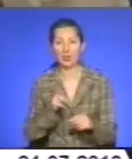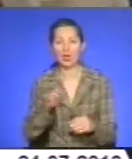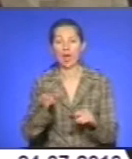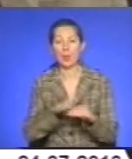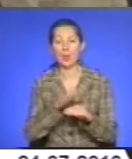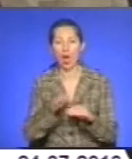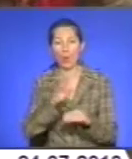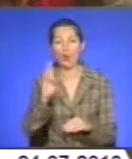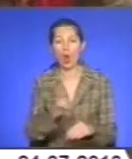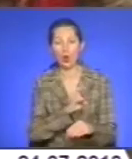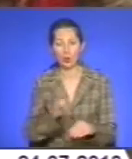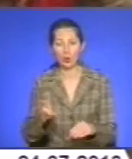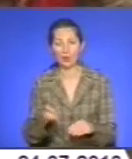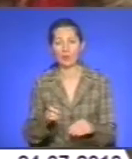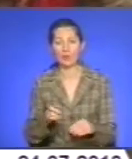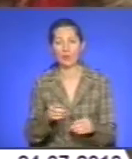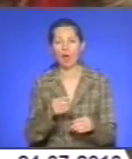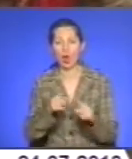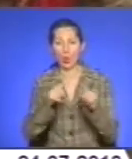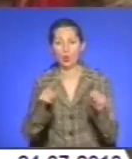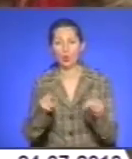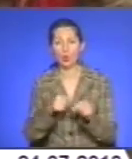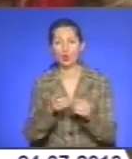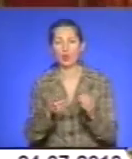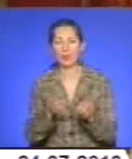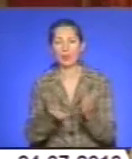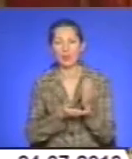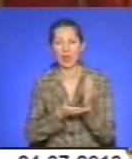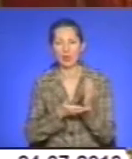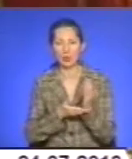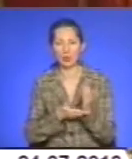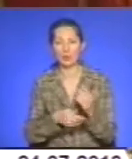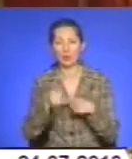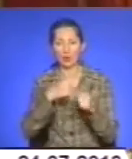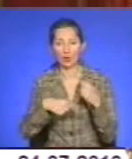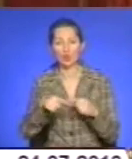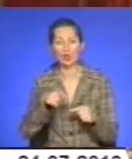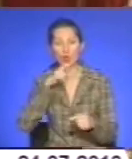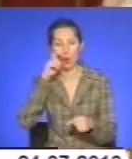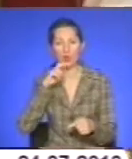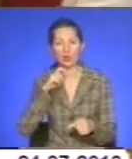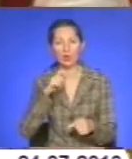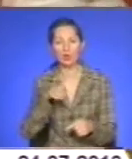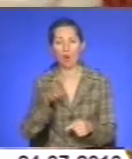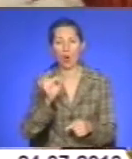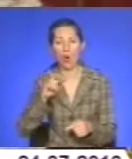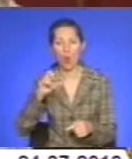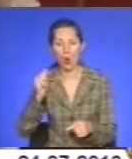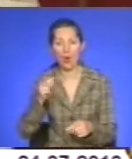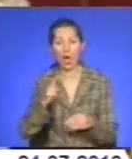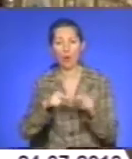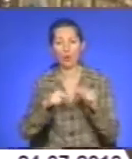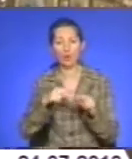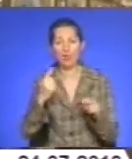дерева Господнього. Повернувшись з Візантії, Ольга несла християнське благовістя язичникам і зводила перші християнські храми.